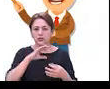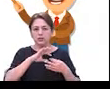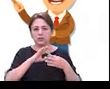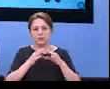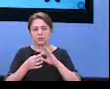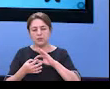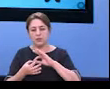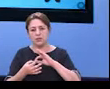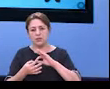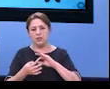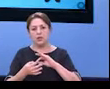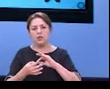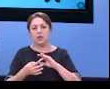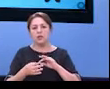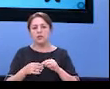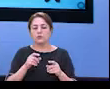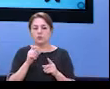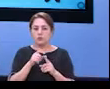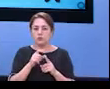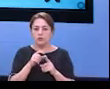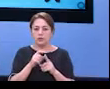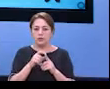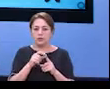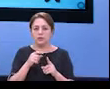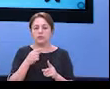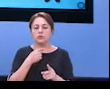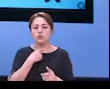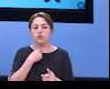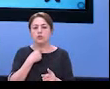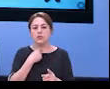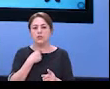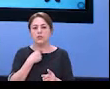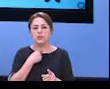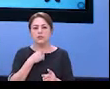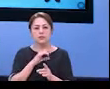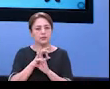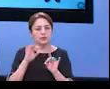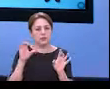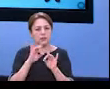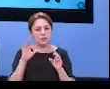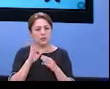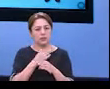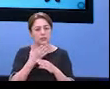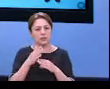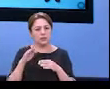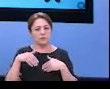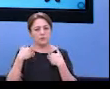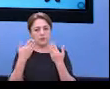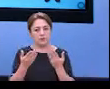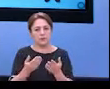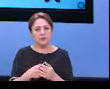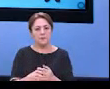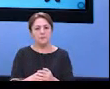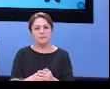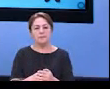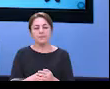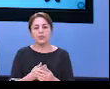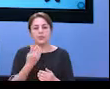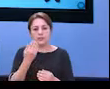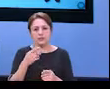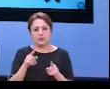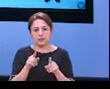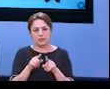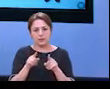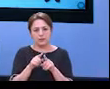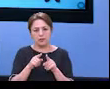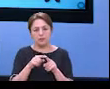gapdagi keltirilgan so'zlarning tovushlarini izohlab va ajratib berishga harakat qilaman. Siz ham